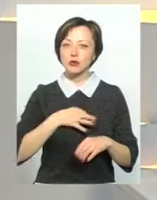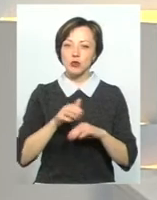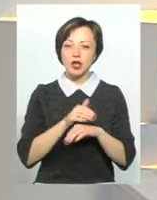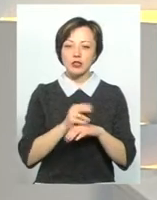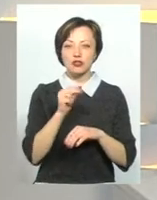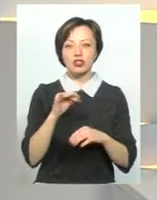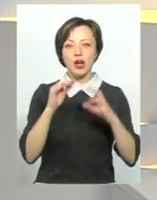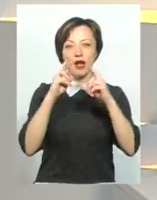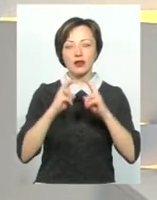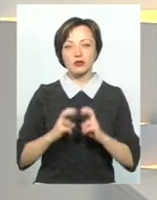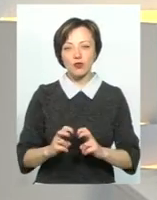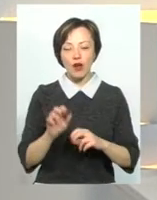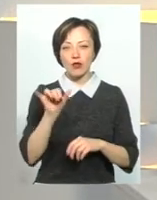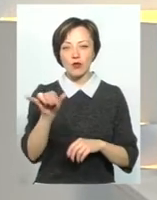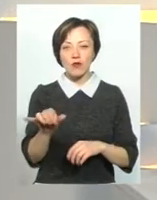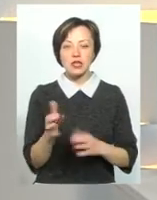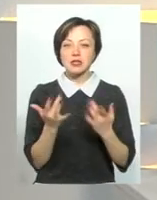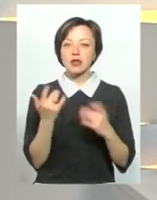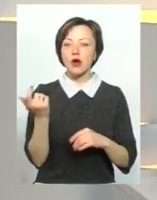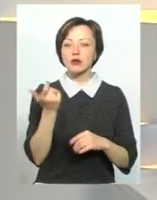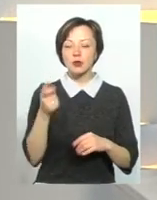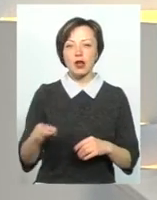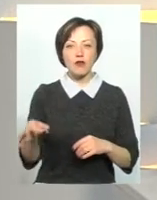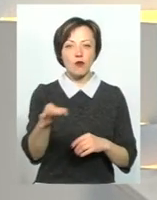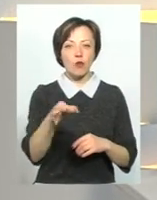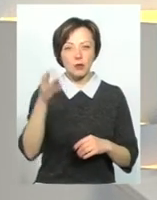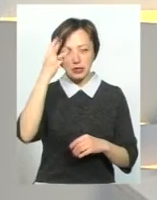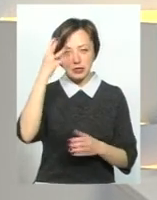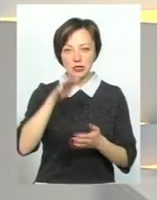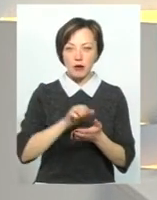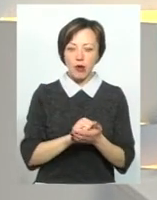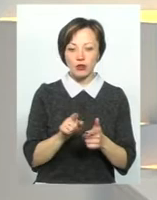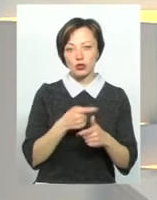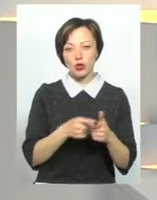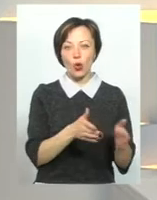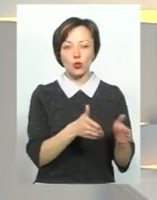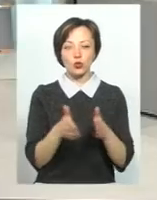вже в агенції сталого розвитку, скільки господарств на Хмельниччині займаються чи готові